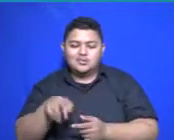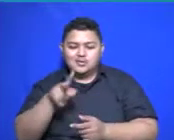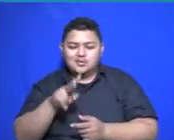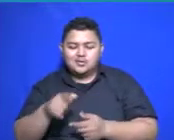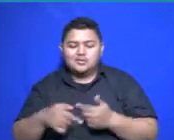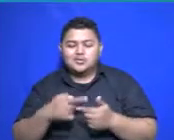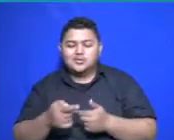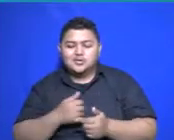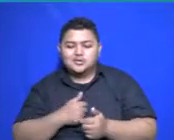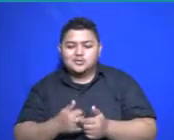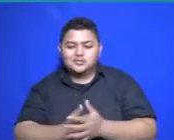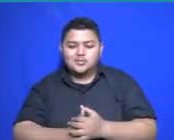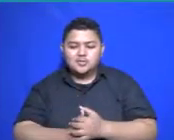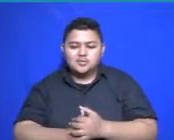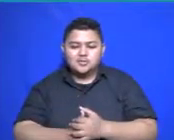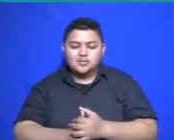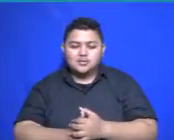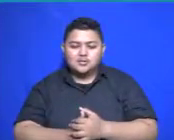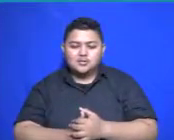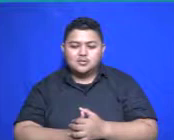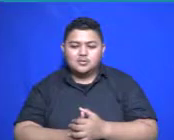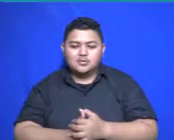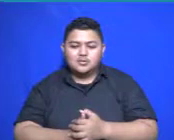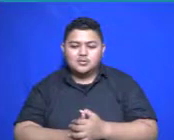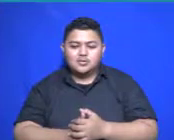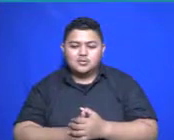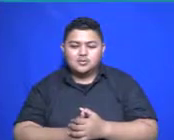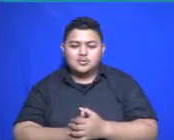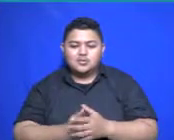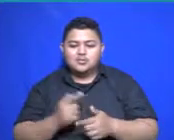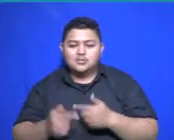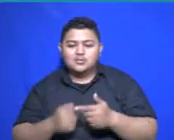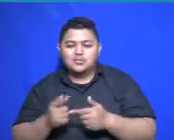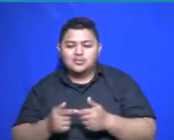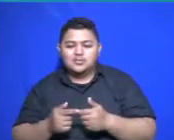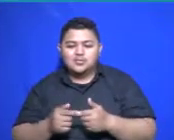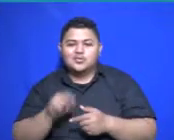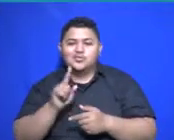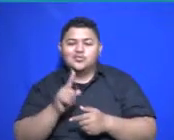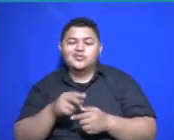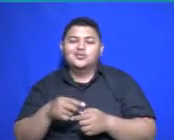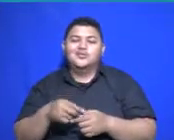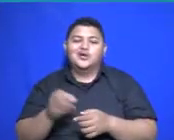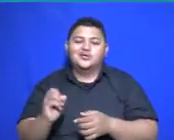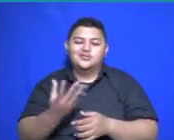proses persiapan dan hari-hari berikutnya kita laporkan Lombok menjadi salah satu penyumbang emas terbanyak.